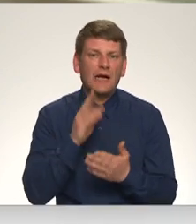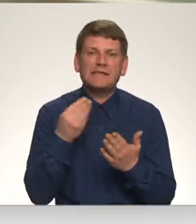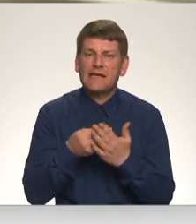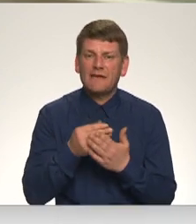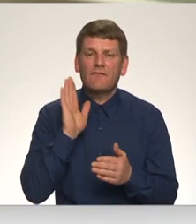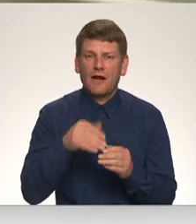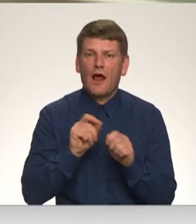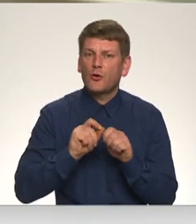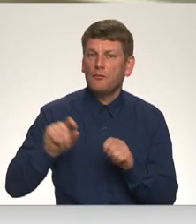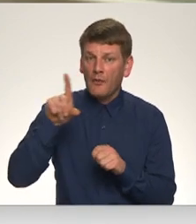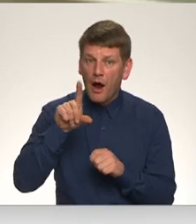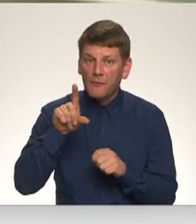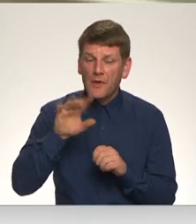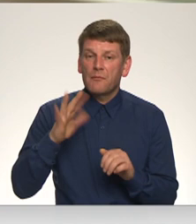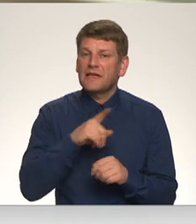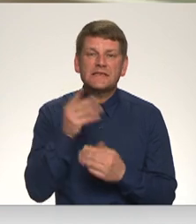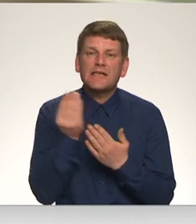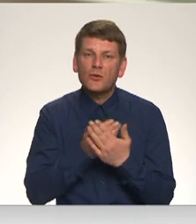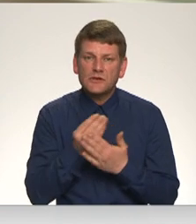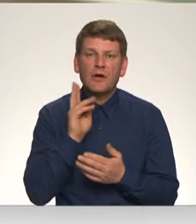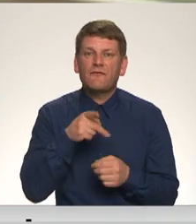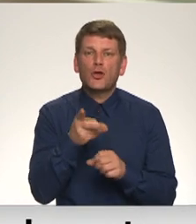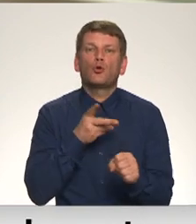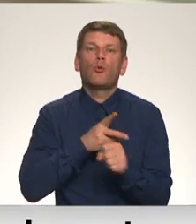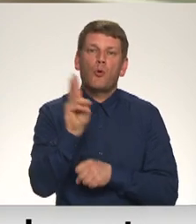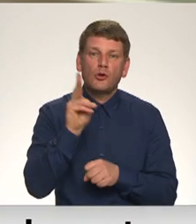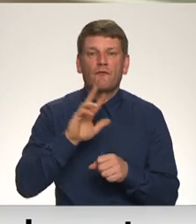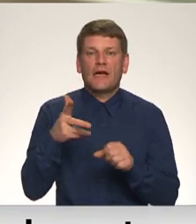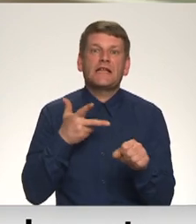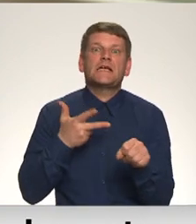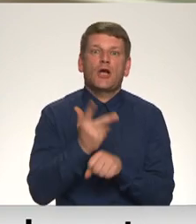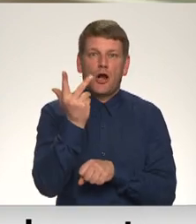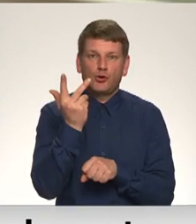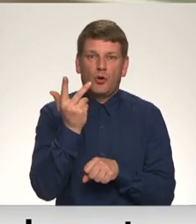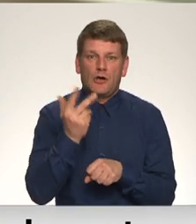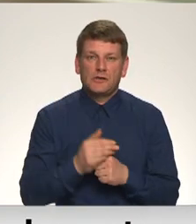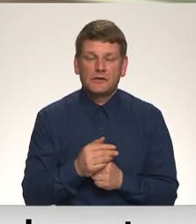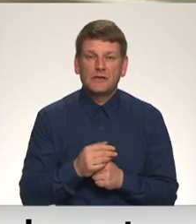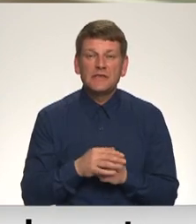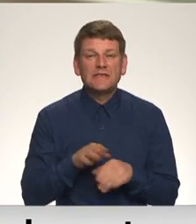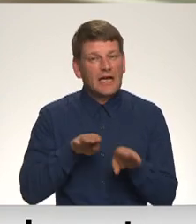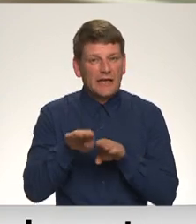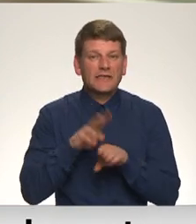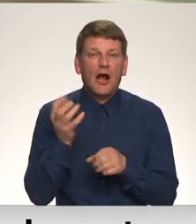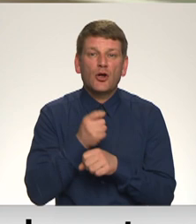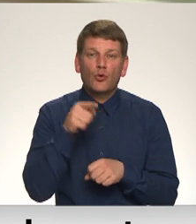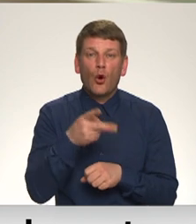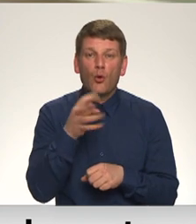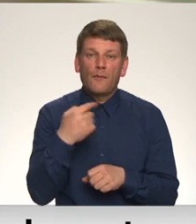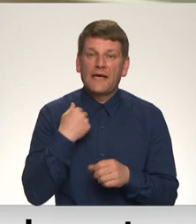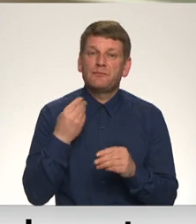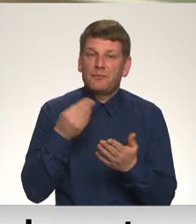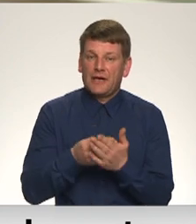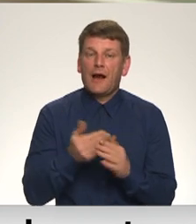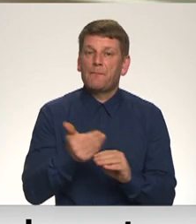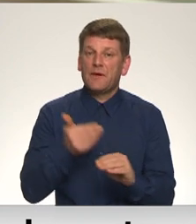varētu kāpt. Bet tas nenozīmē, ka viņa dubultojās vai trīskāršojās salīdzinot ar to, ko mēs pirkām pirms